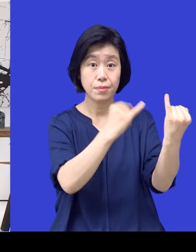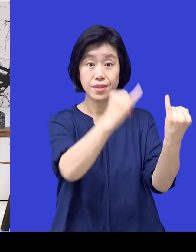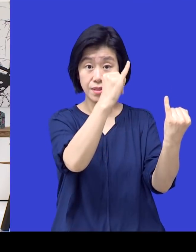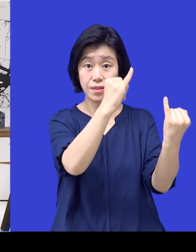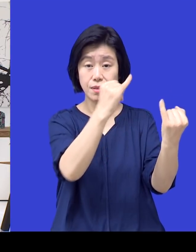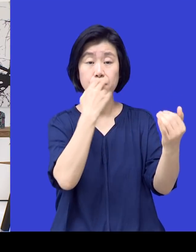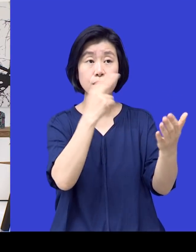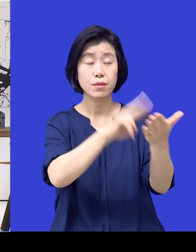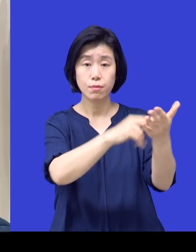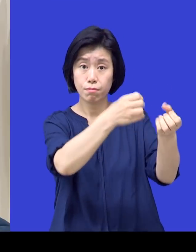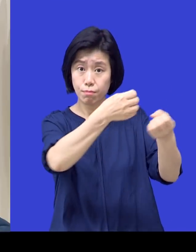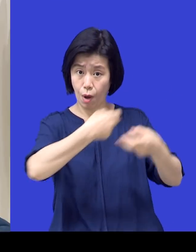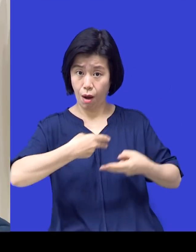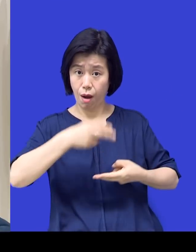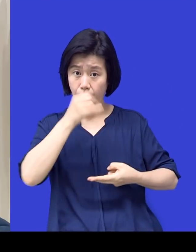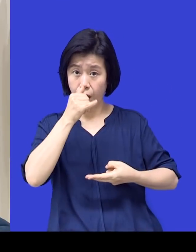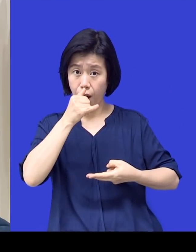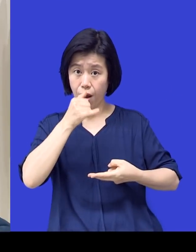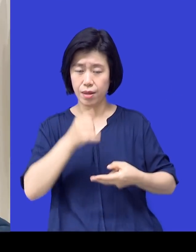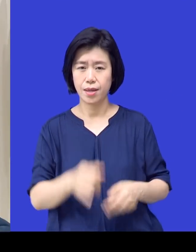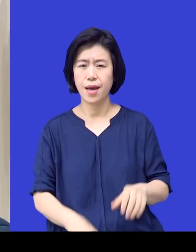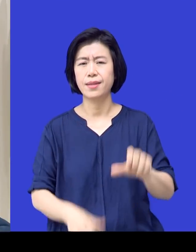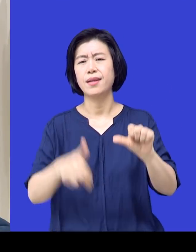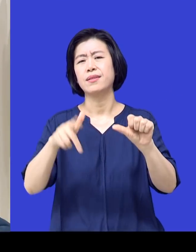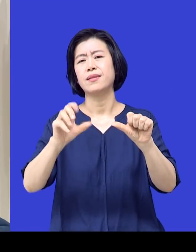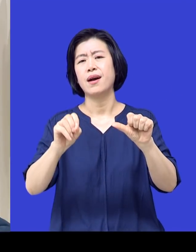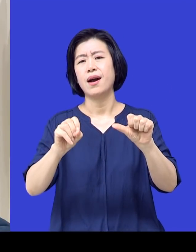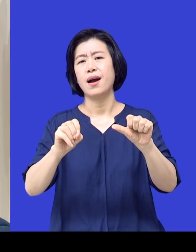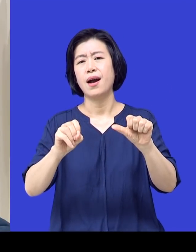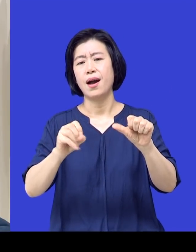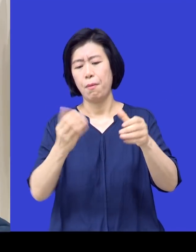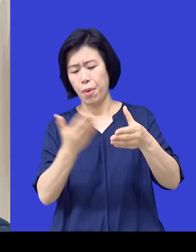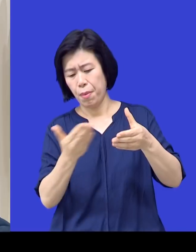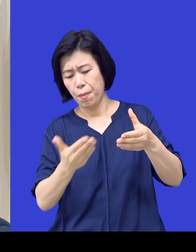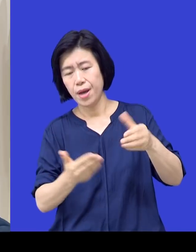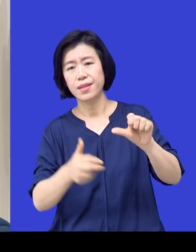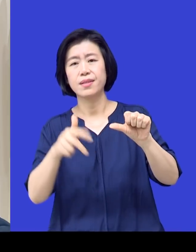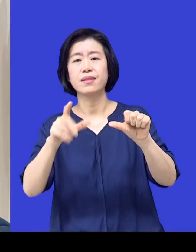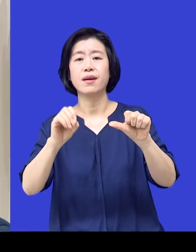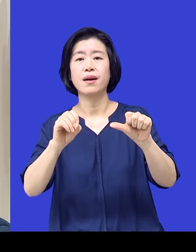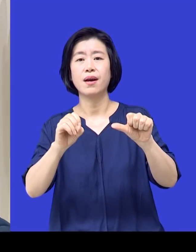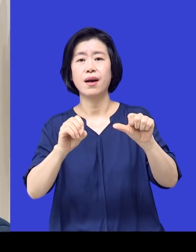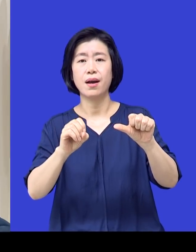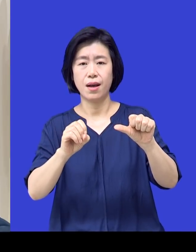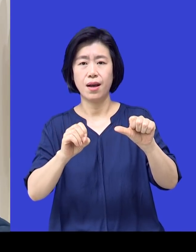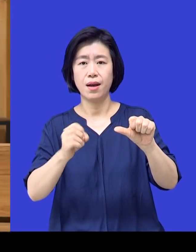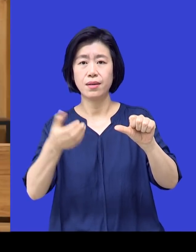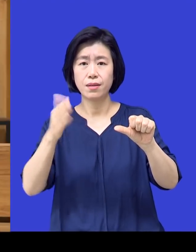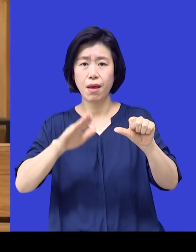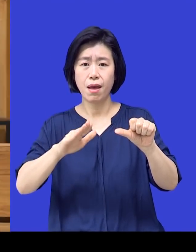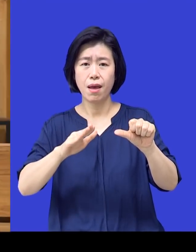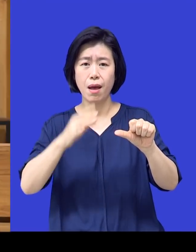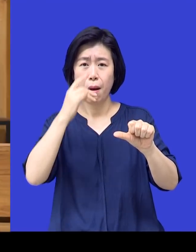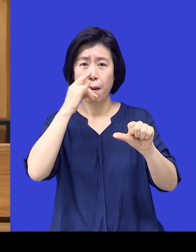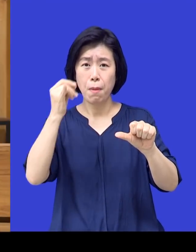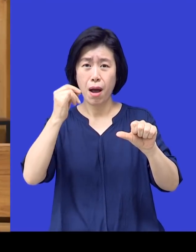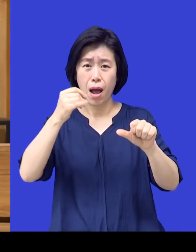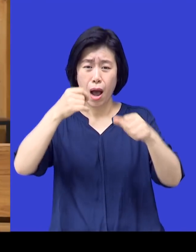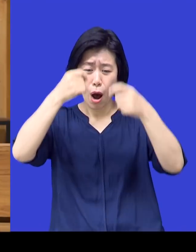5장의 편지예요. 예. 근데 편지 한 장 한 장 페이지마다 엄마의 눈물이 이렇게 떨어져 있는